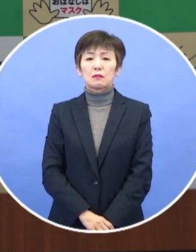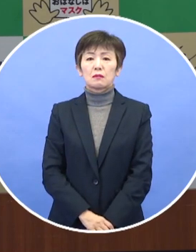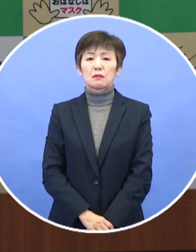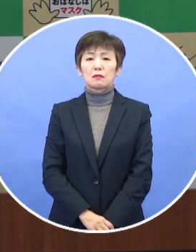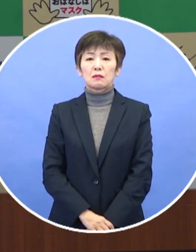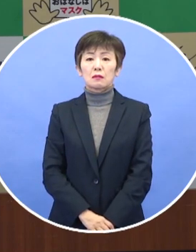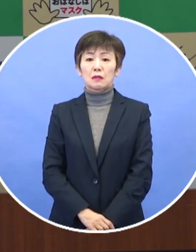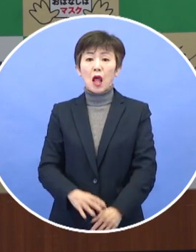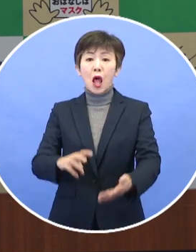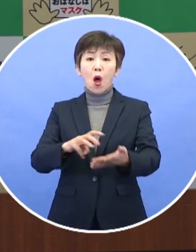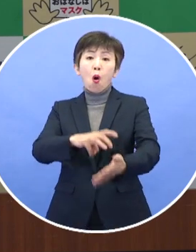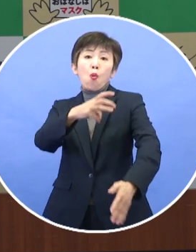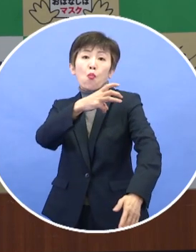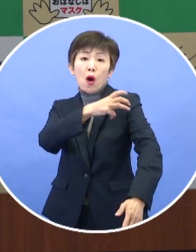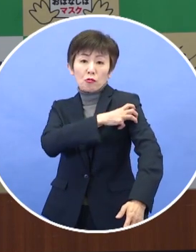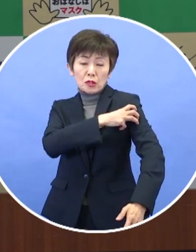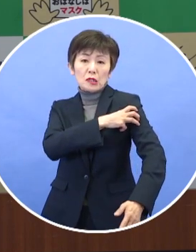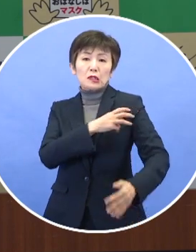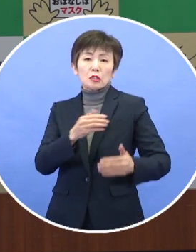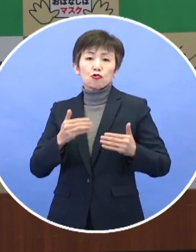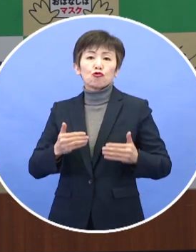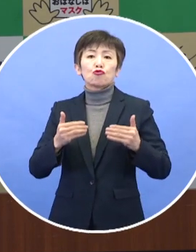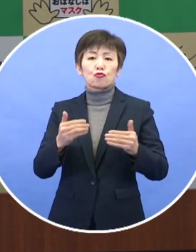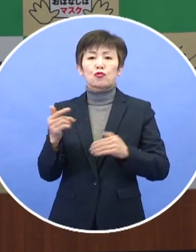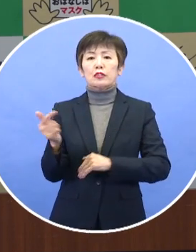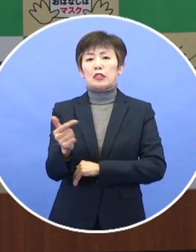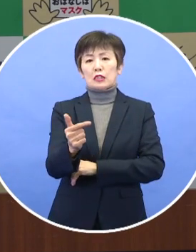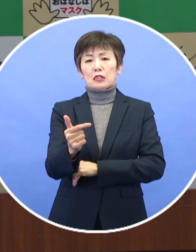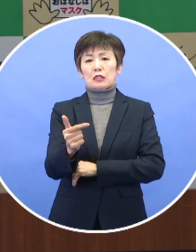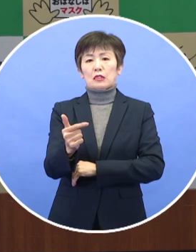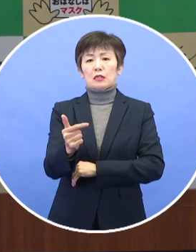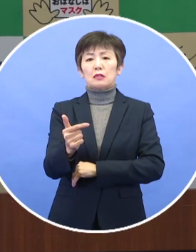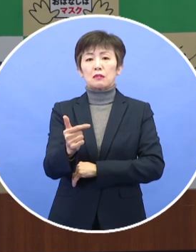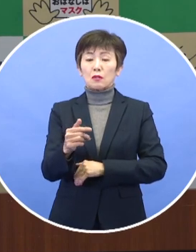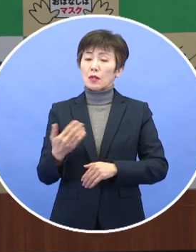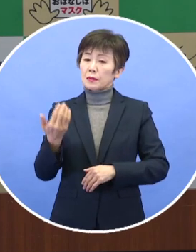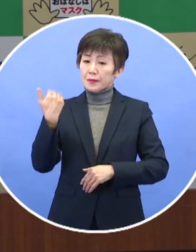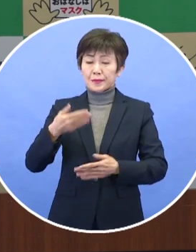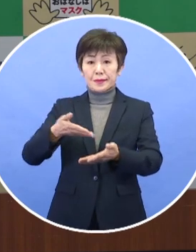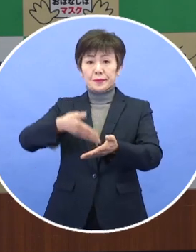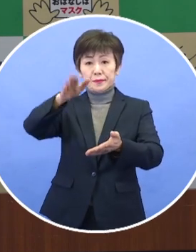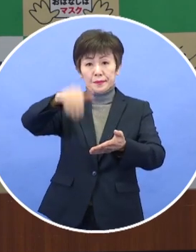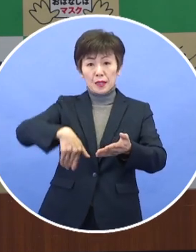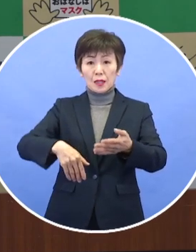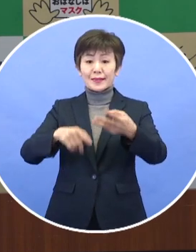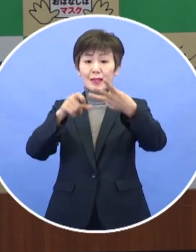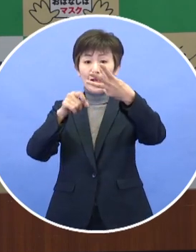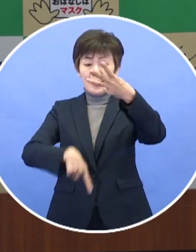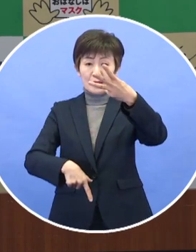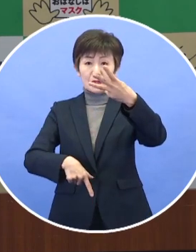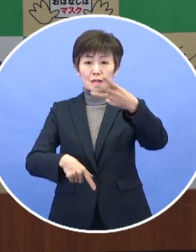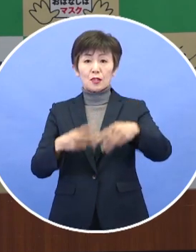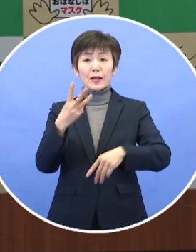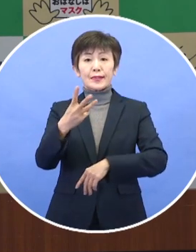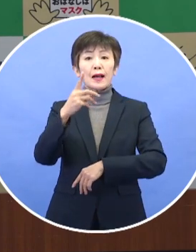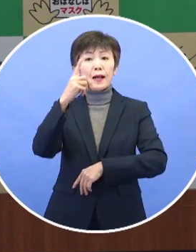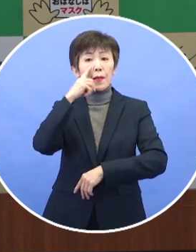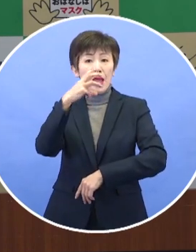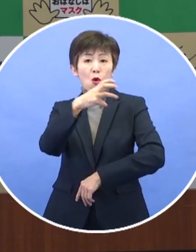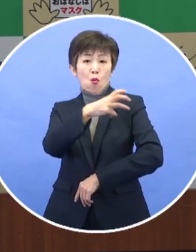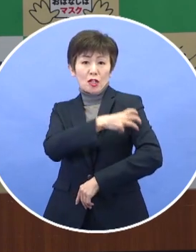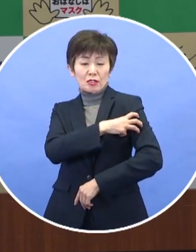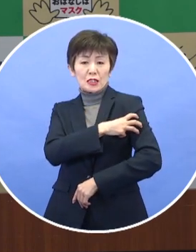ワクチンの接種の促進について申し上げます。先日も申し上げましたが、3月は3回目接種加速月